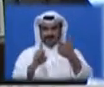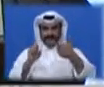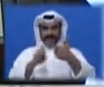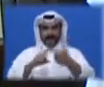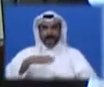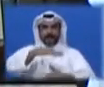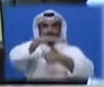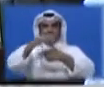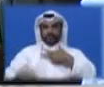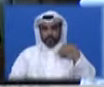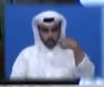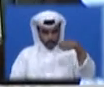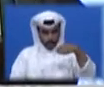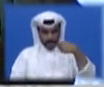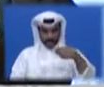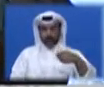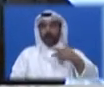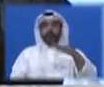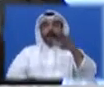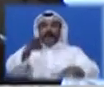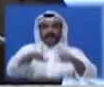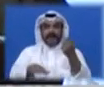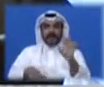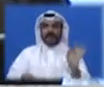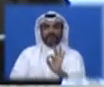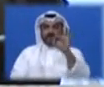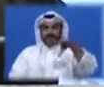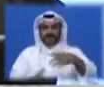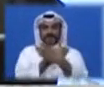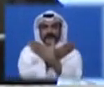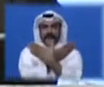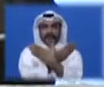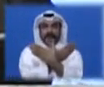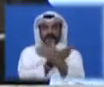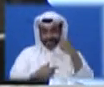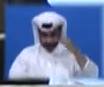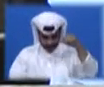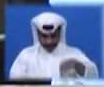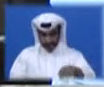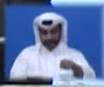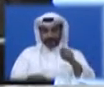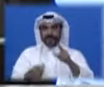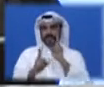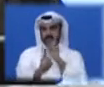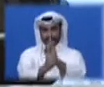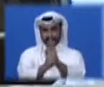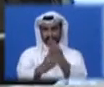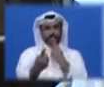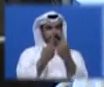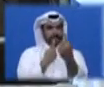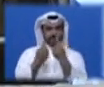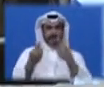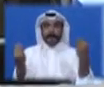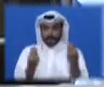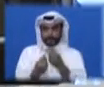رئيس الوزراء ووزير الماليه في جمهوريه البانيا وايضا يرافقه